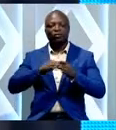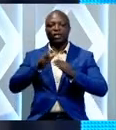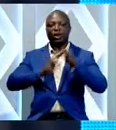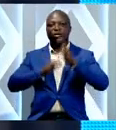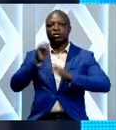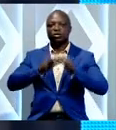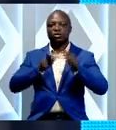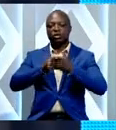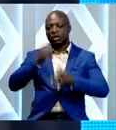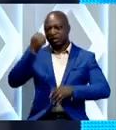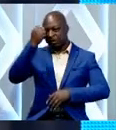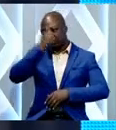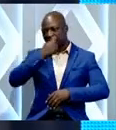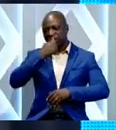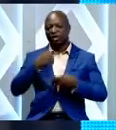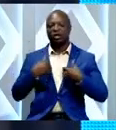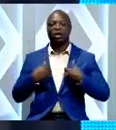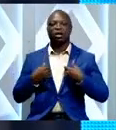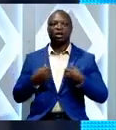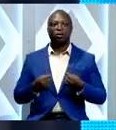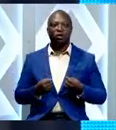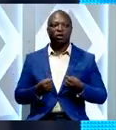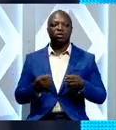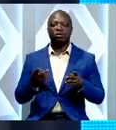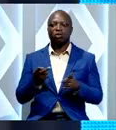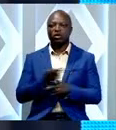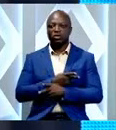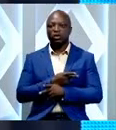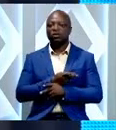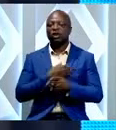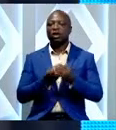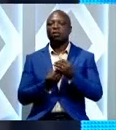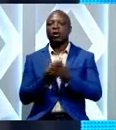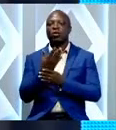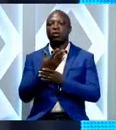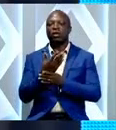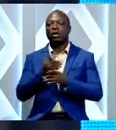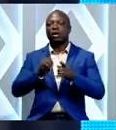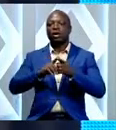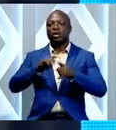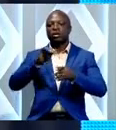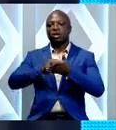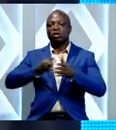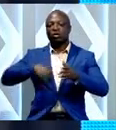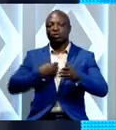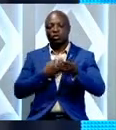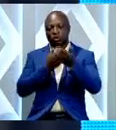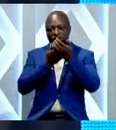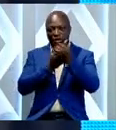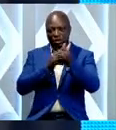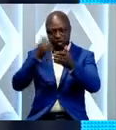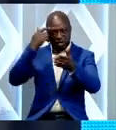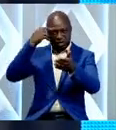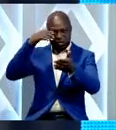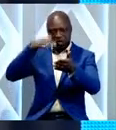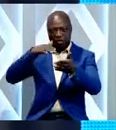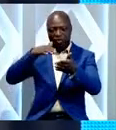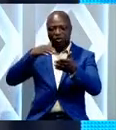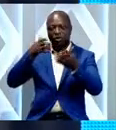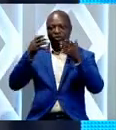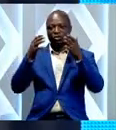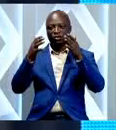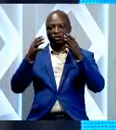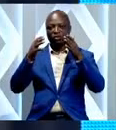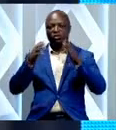cette Afrique laborieuse, productive et épanouie à laquelle nous aspirons.